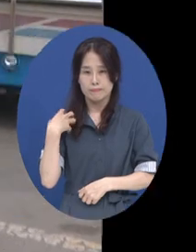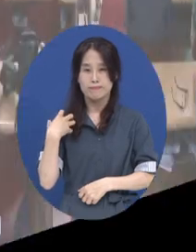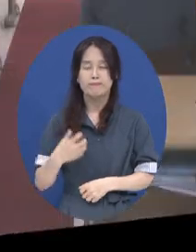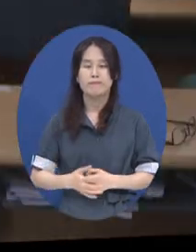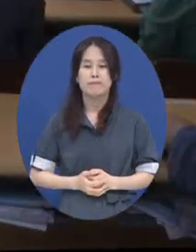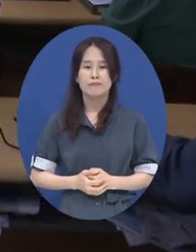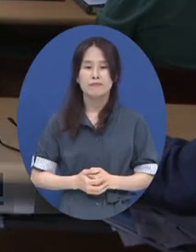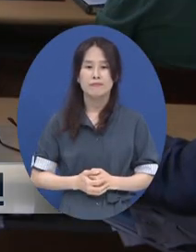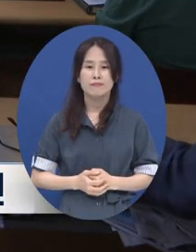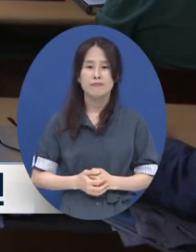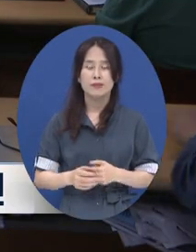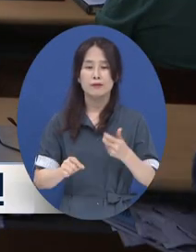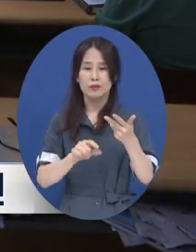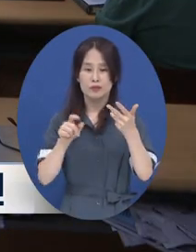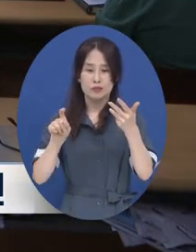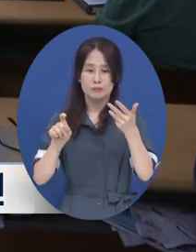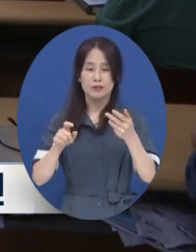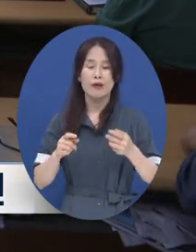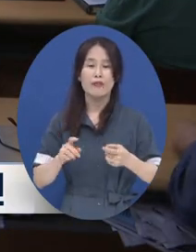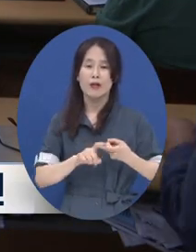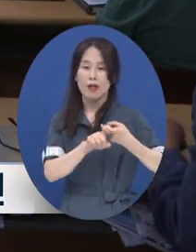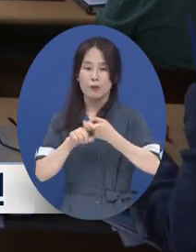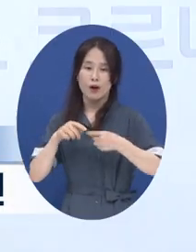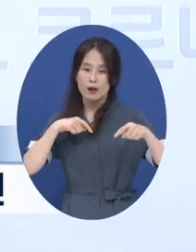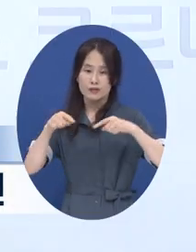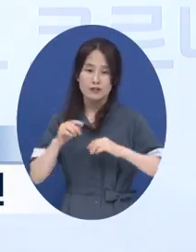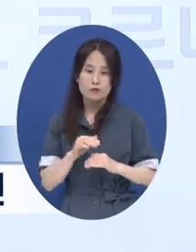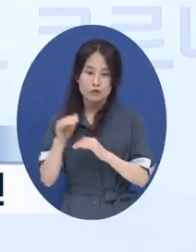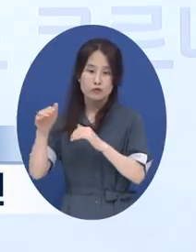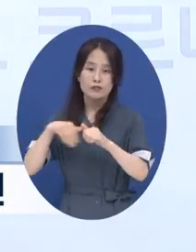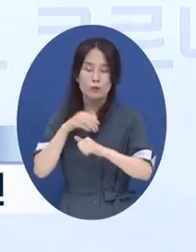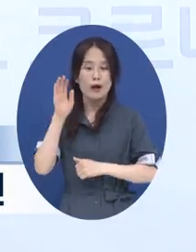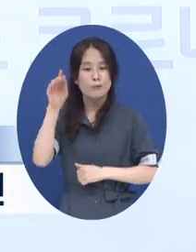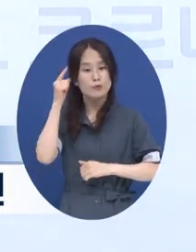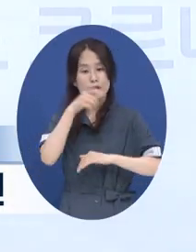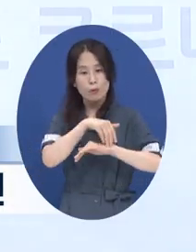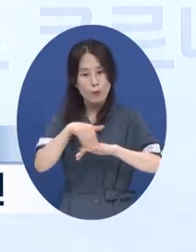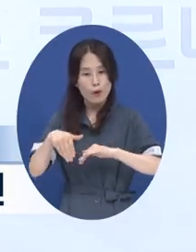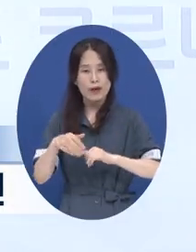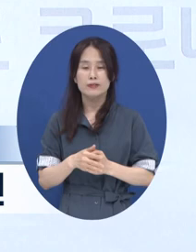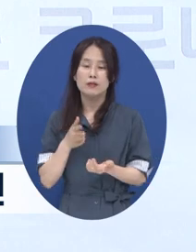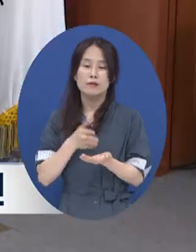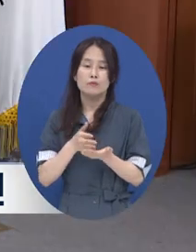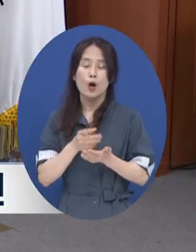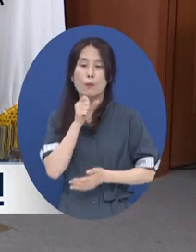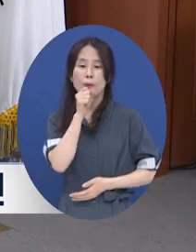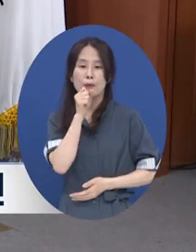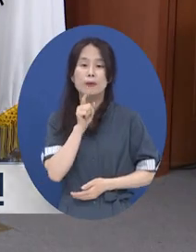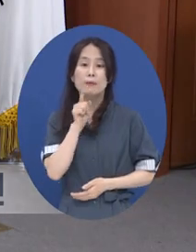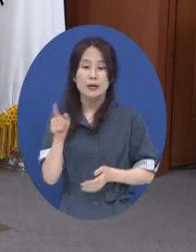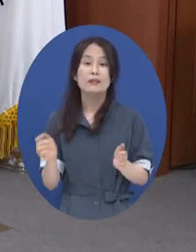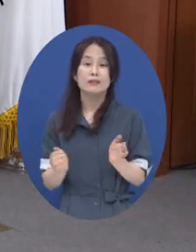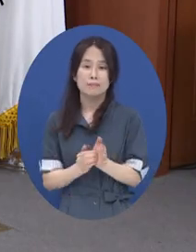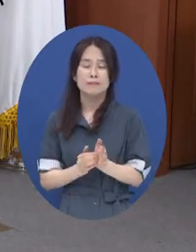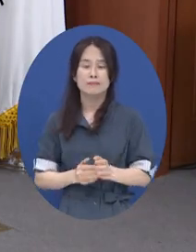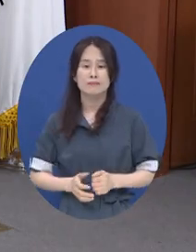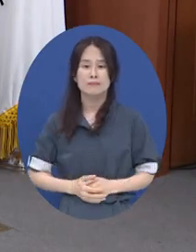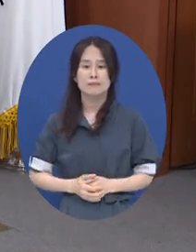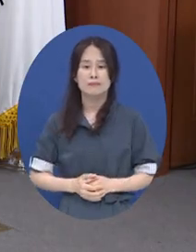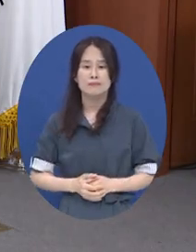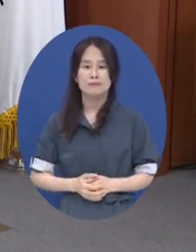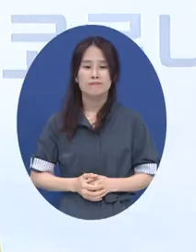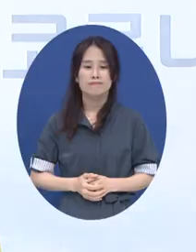합니다. 10일엔 관련 정책의 추진 상황과 앞으로의 계획을 도민에게 보고하는 기자회견이